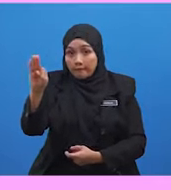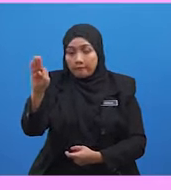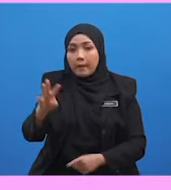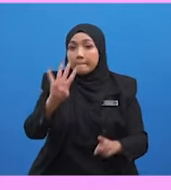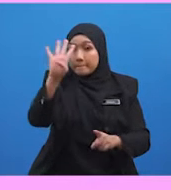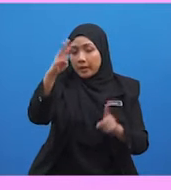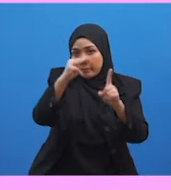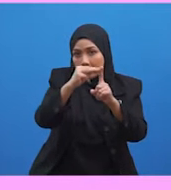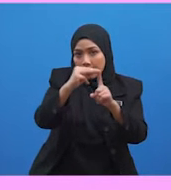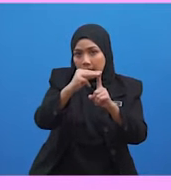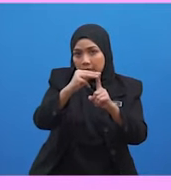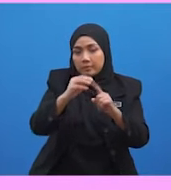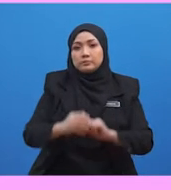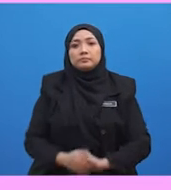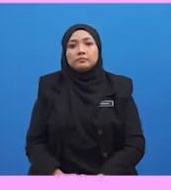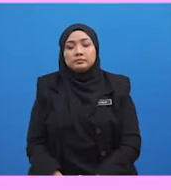markah.